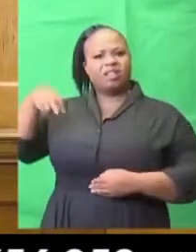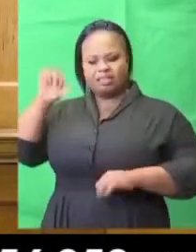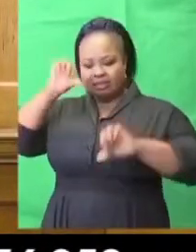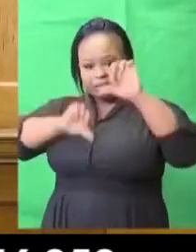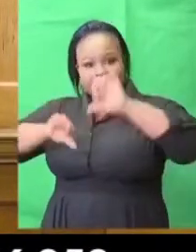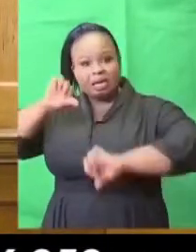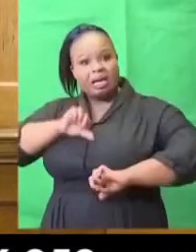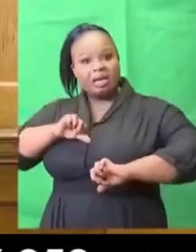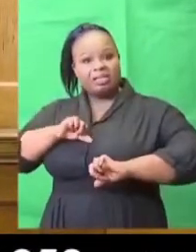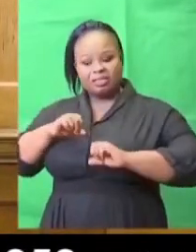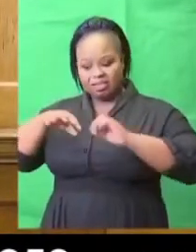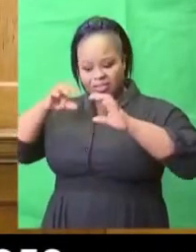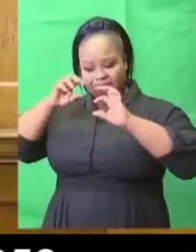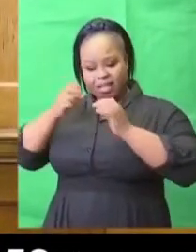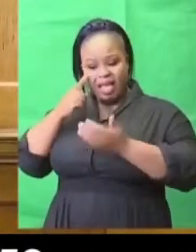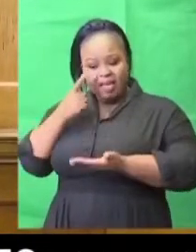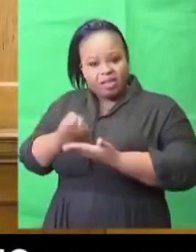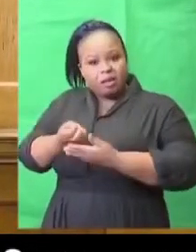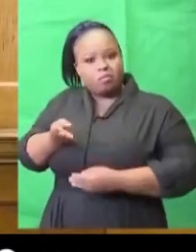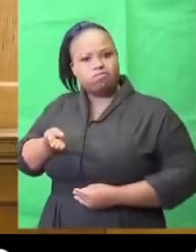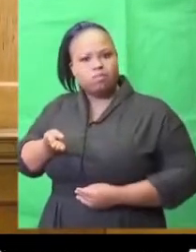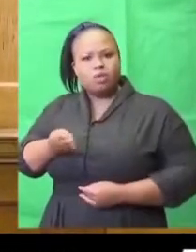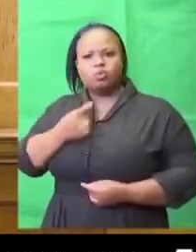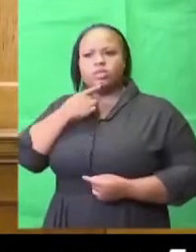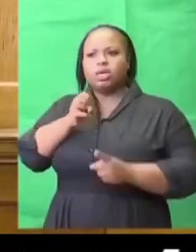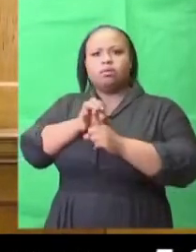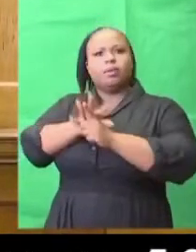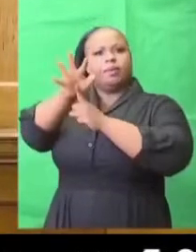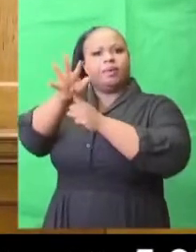Is effective In The